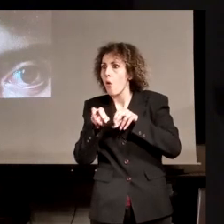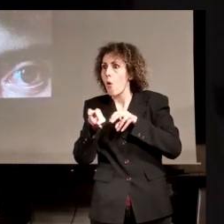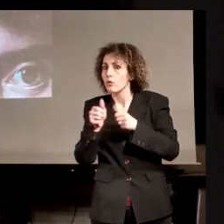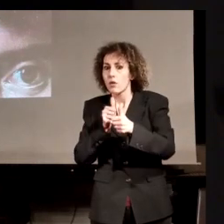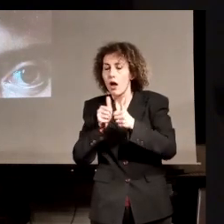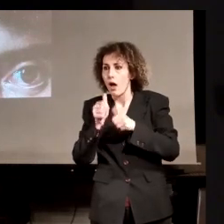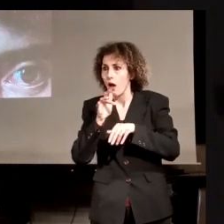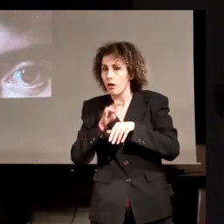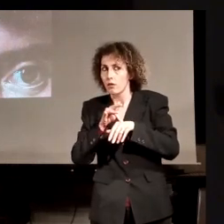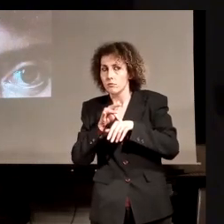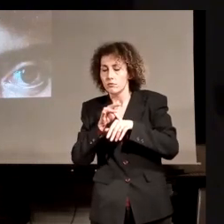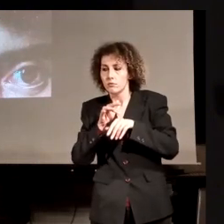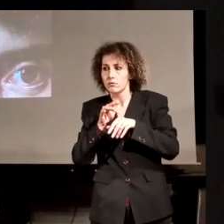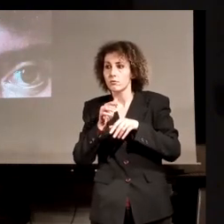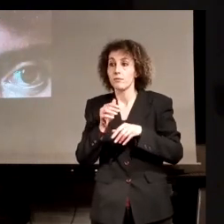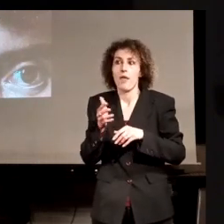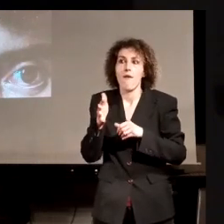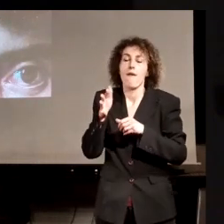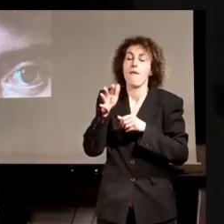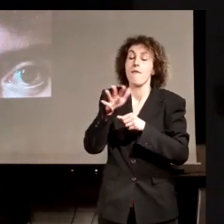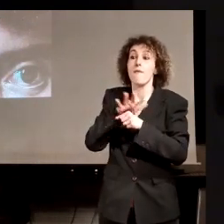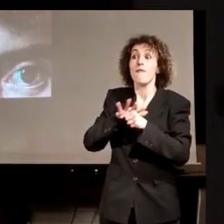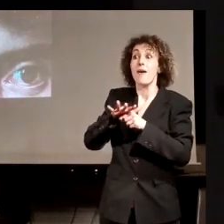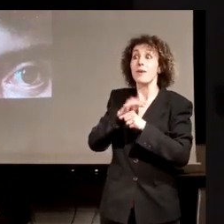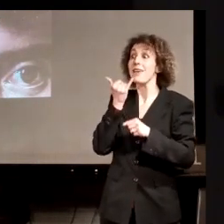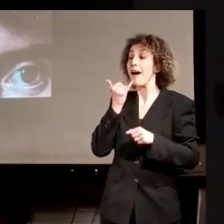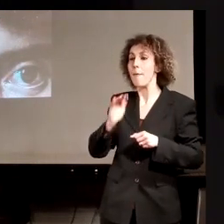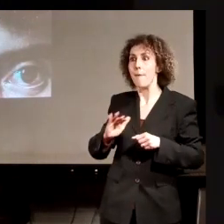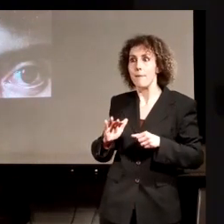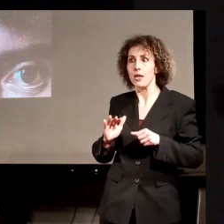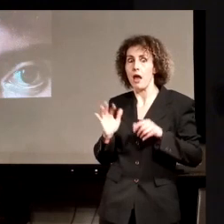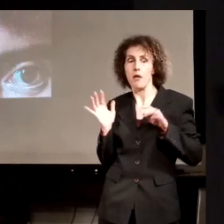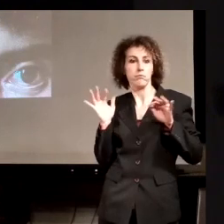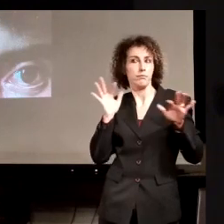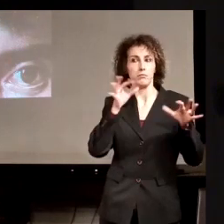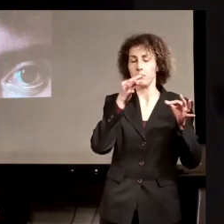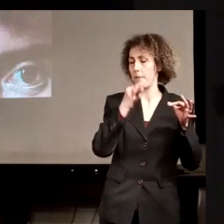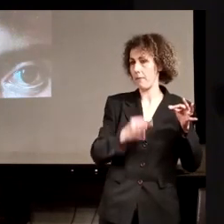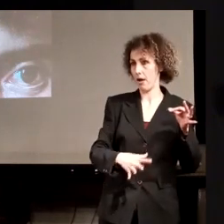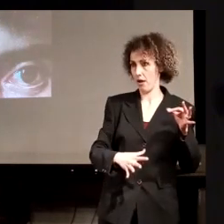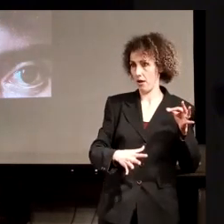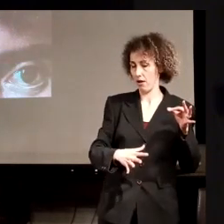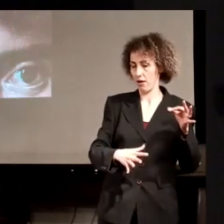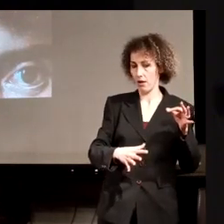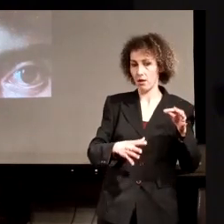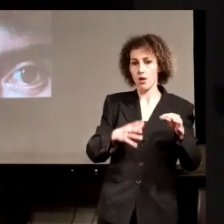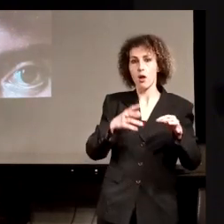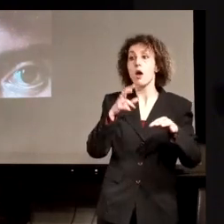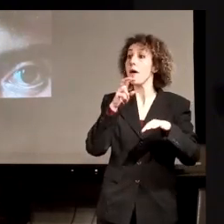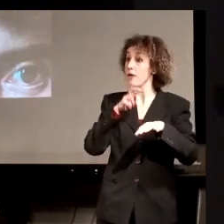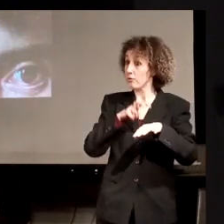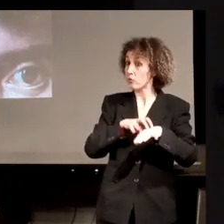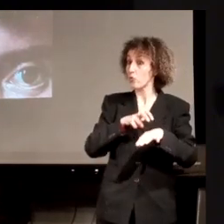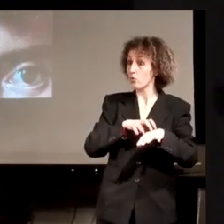i primi ad accorrere erano stati i familiari della ragazzina avevano mandato a chiamare un medico